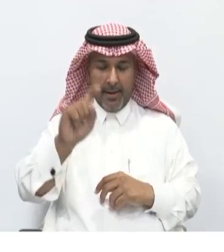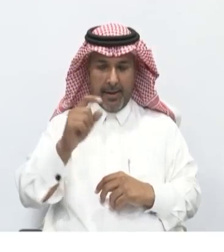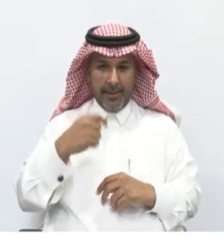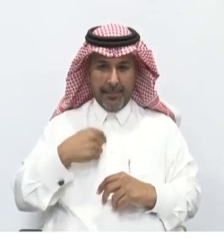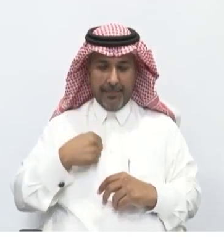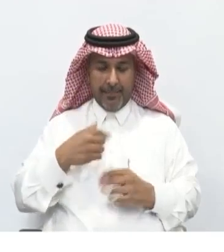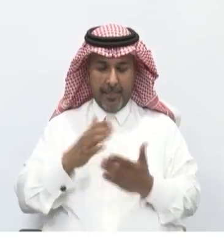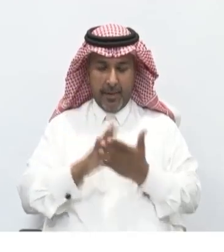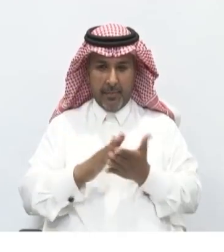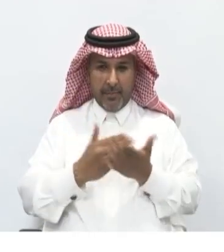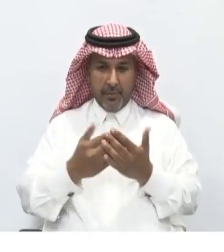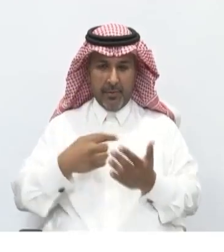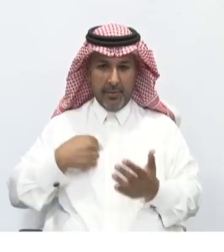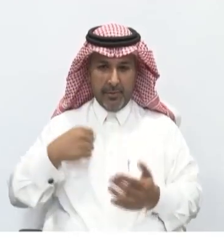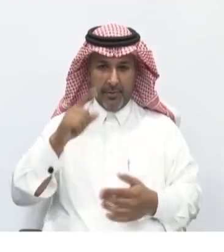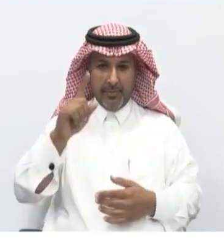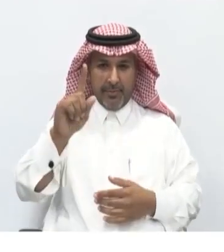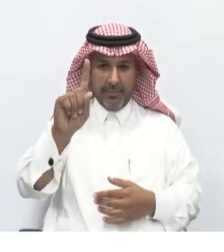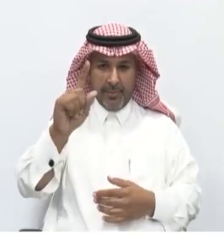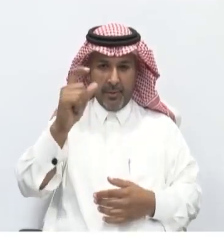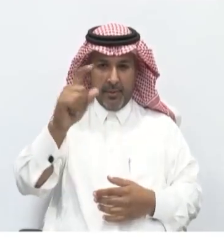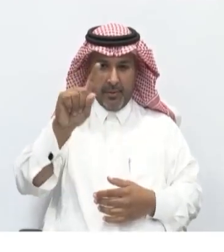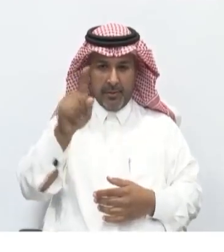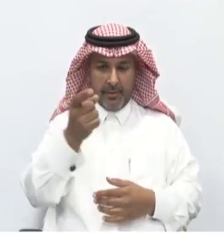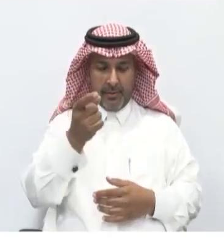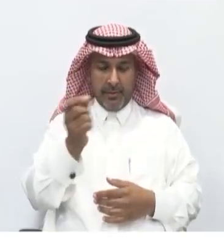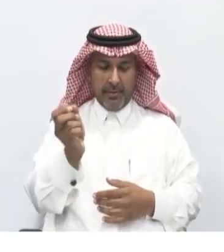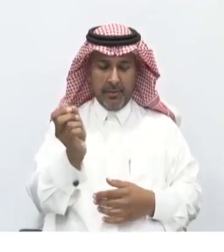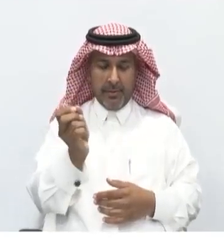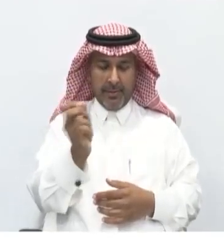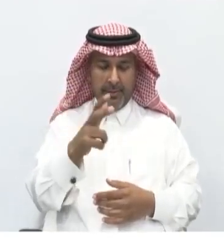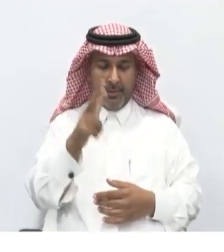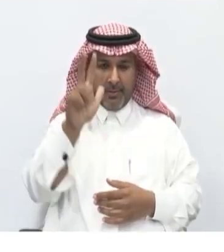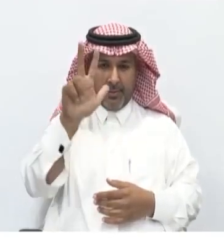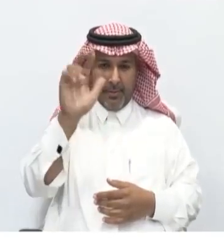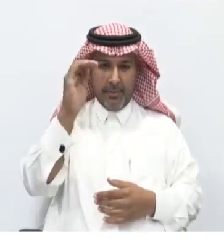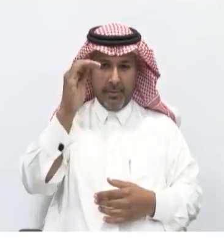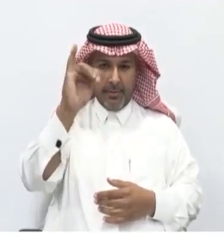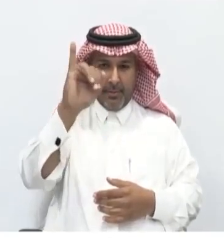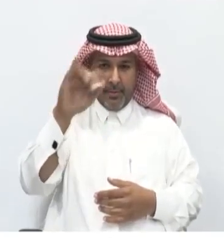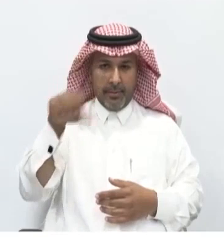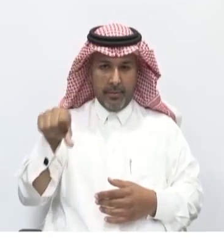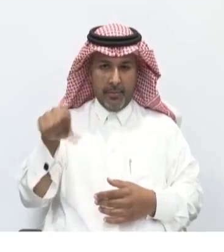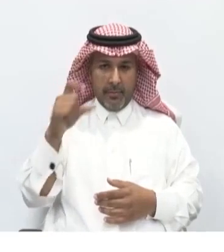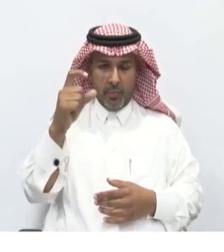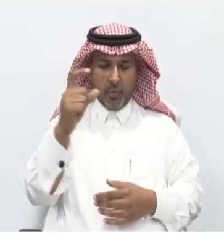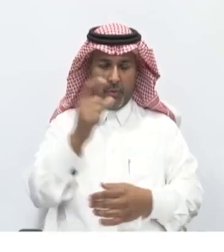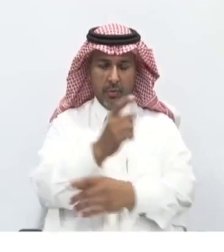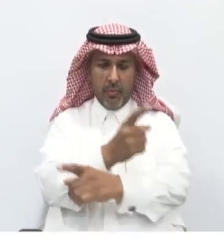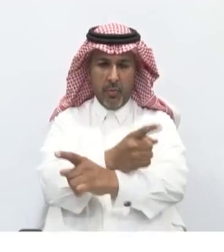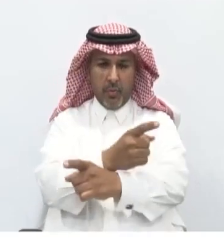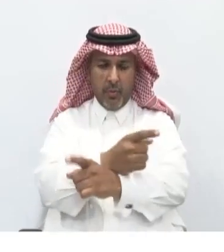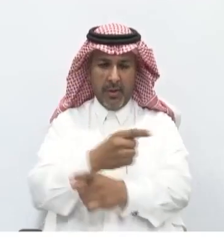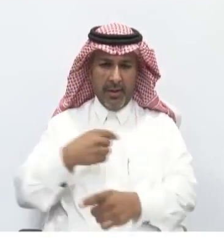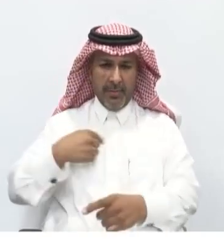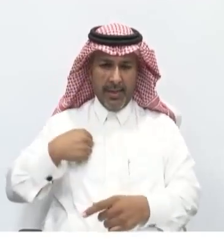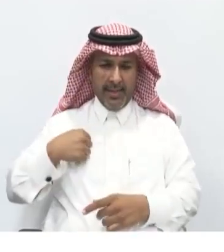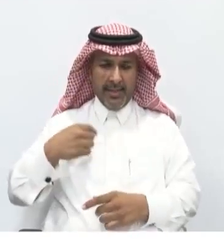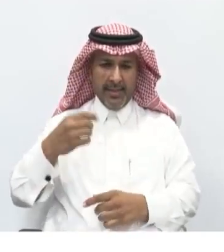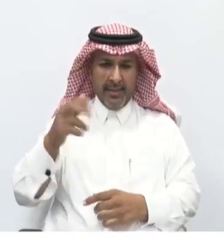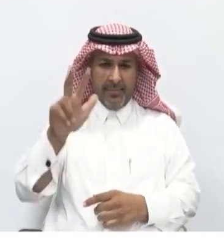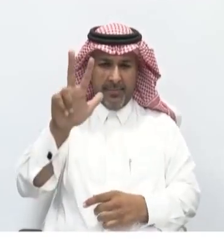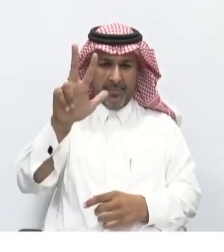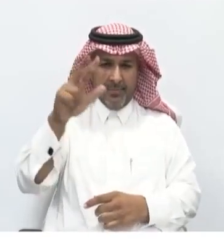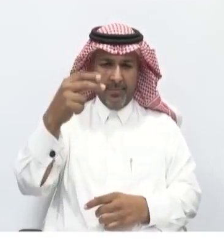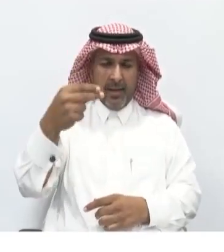الحمود معلمي لغه الاشاره ومعكم معلمتكم العنود العتيبي لنسترجع الفكره العامه لهذا الفصل تؤكد العلاقات بين